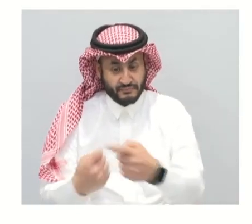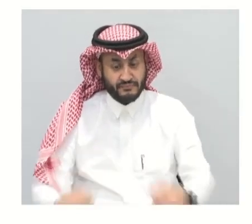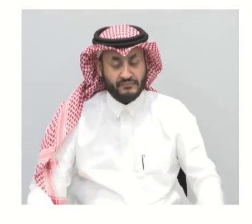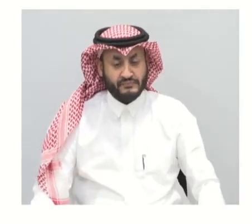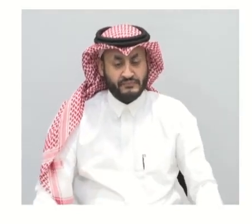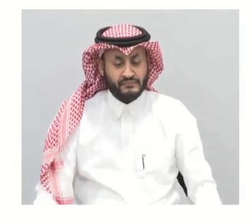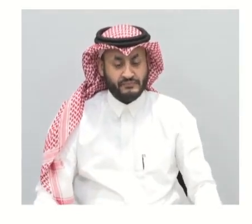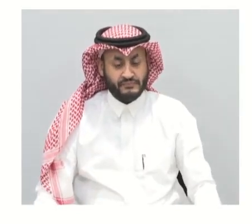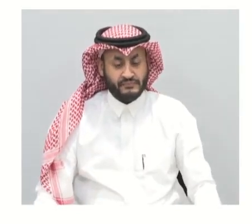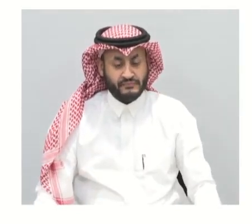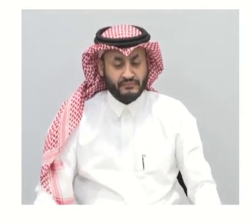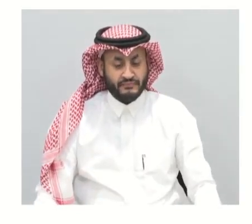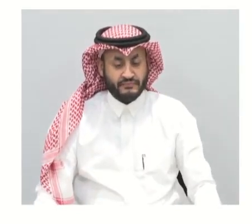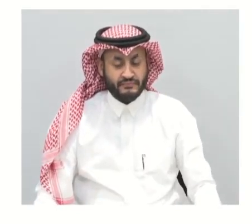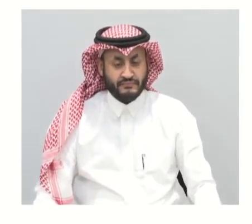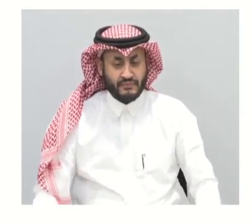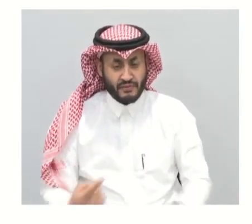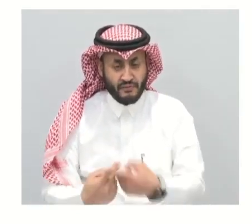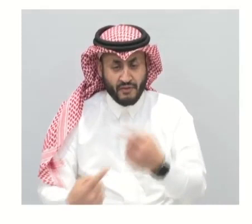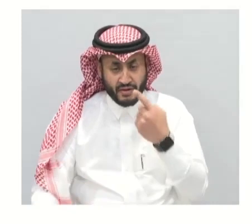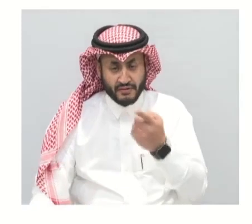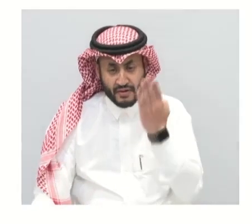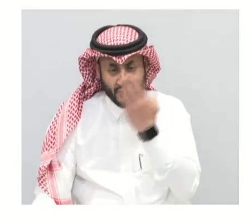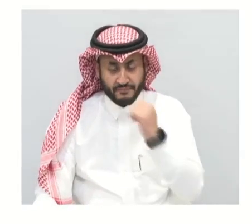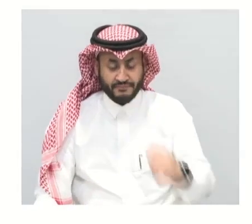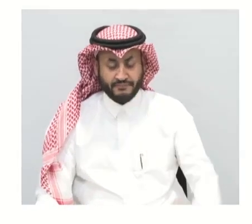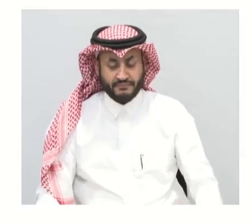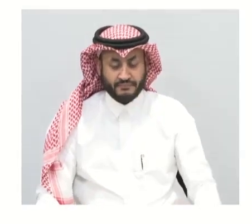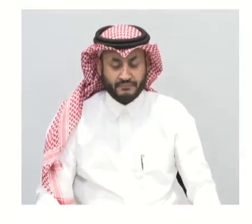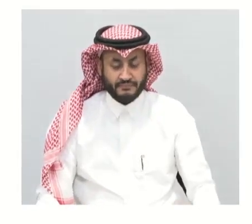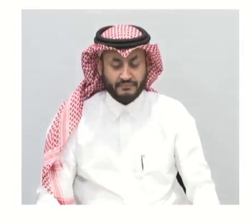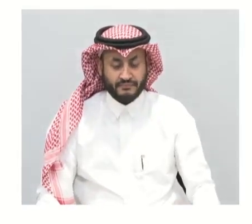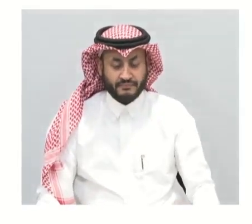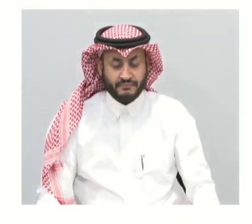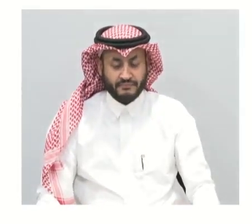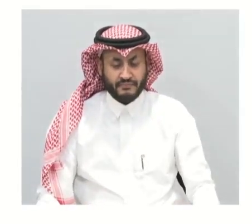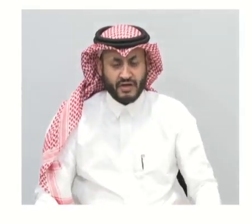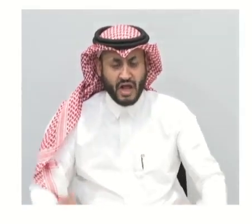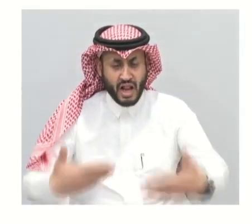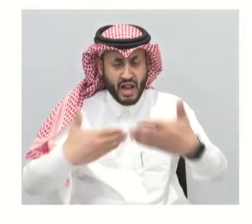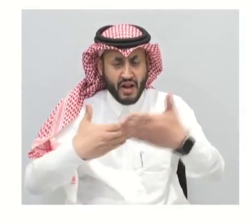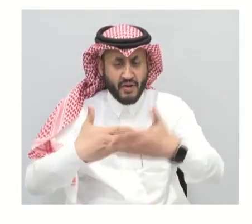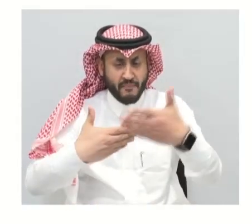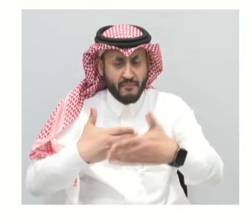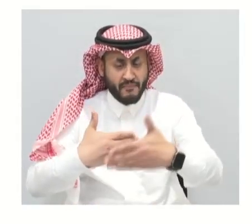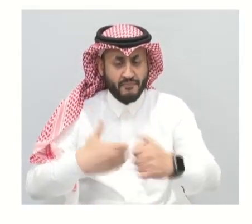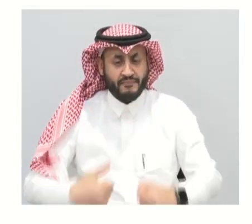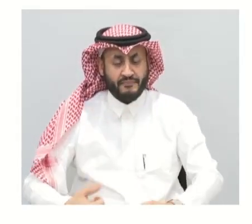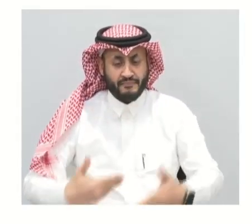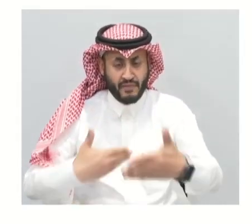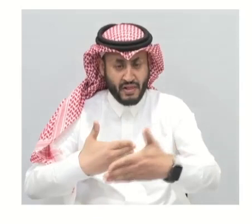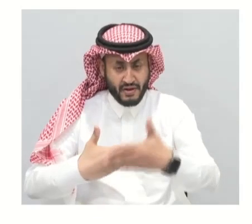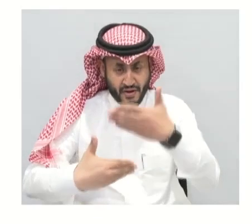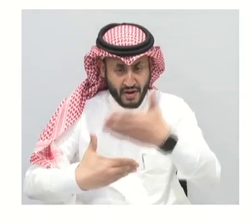في السؤال الاول واحد تستخدم السدود او تستخدم السدود